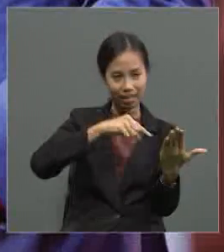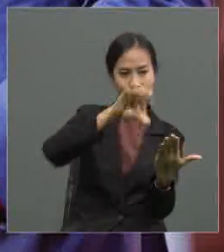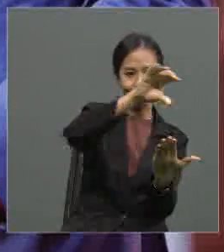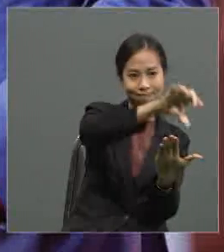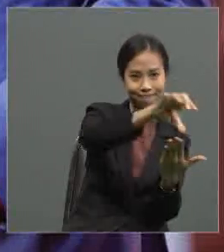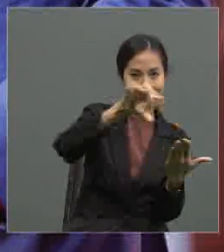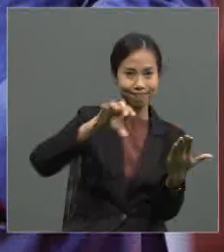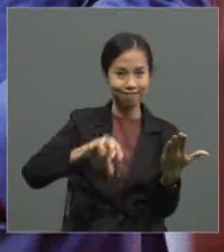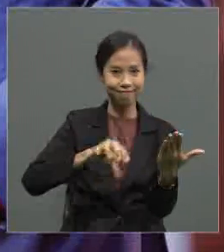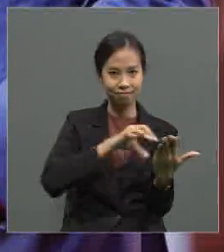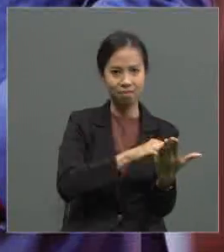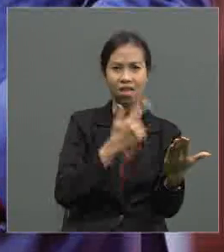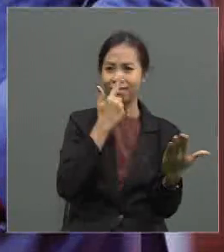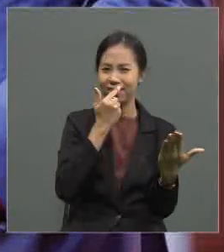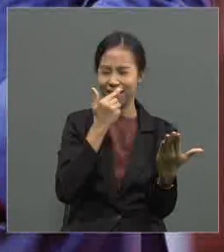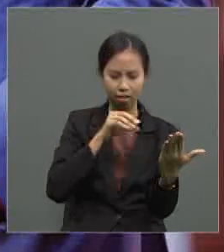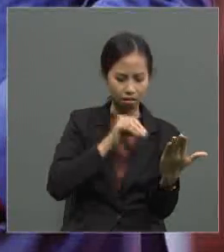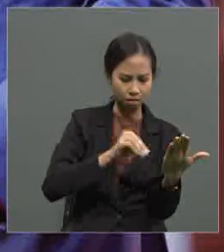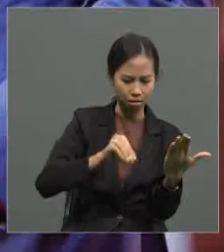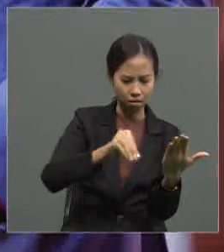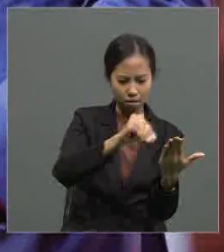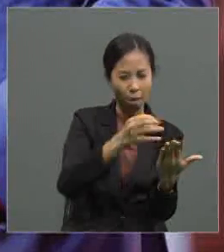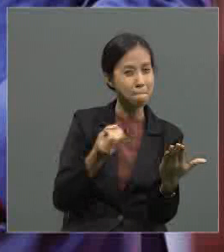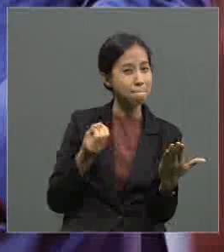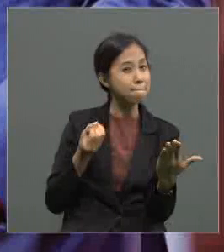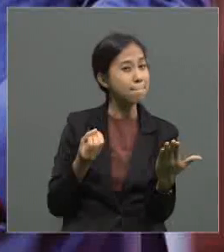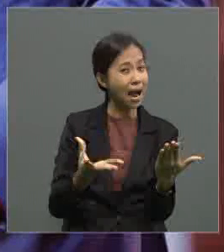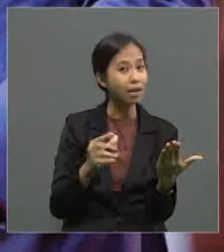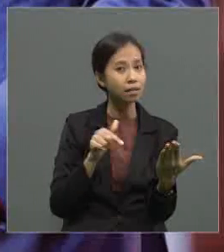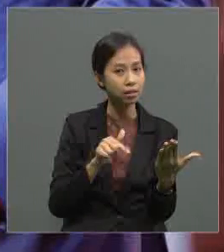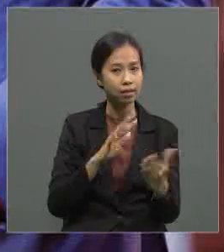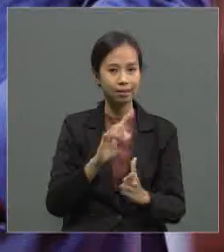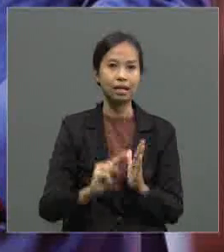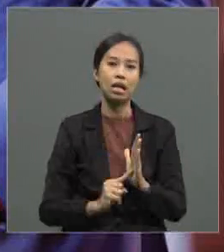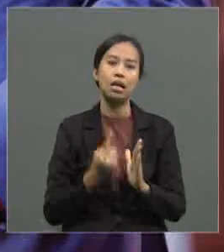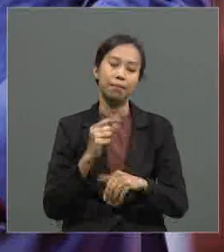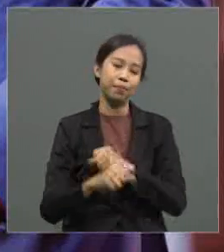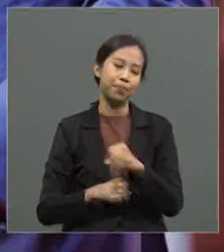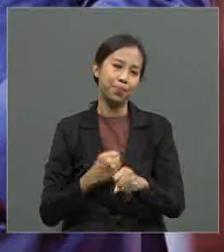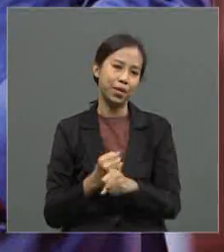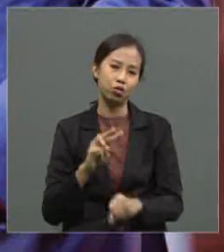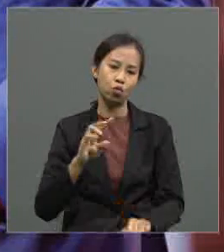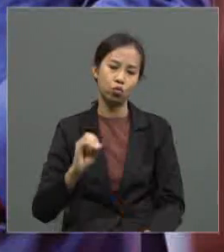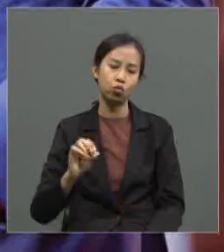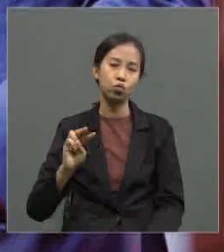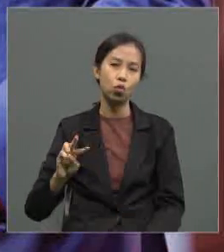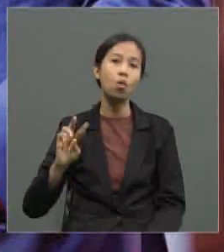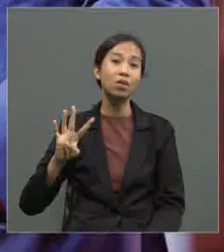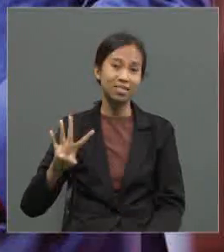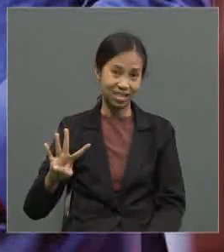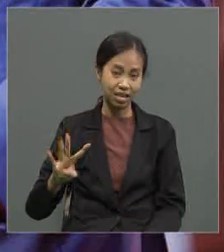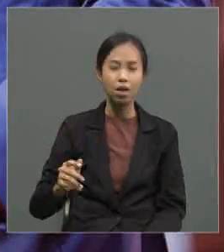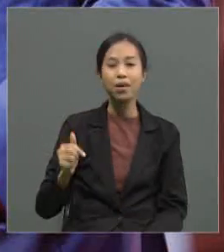คะก็มีจุดความร้อนเนี่ยจำนวนมากทีเดียวโดยระบุว่าเริ่มต้นปี 2024ได้ดีครับแต่ว่าภารกิจเนี่ยยังเหลือกันอีก